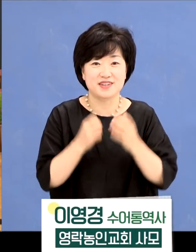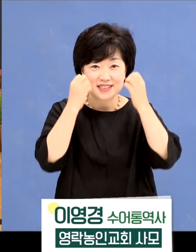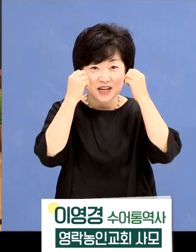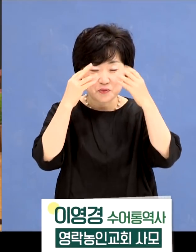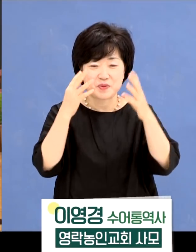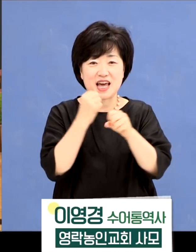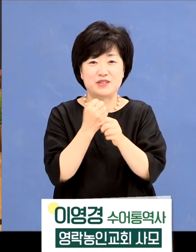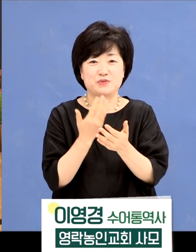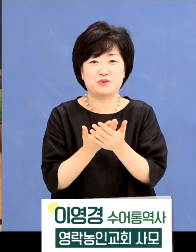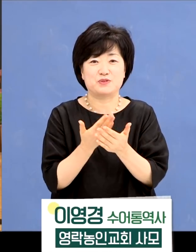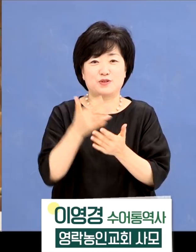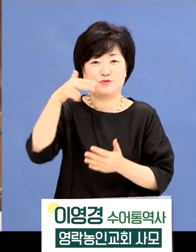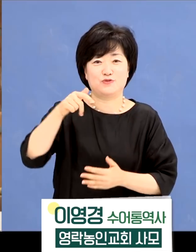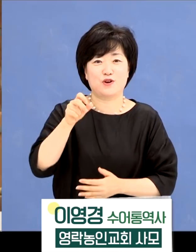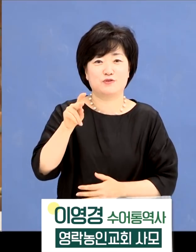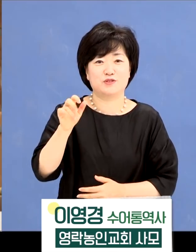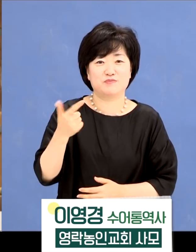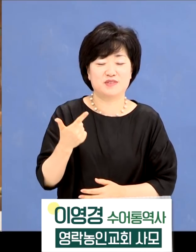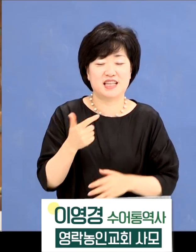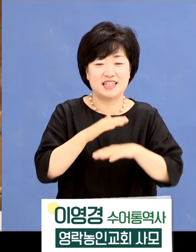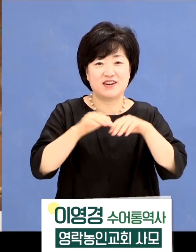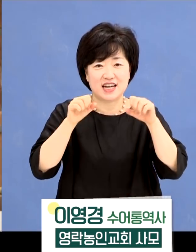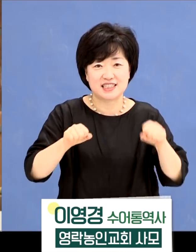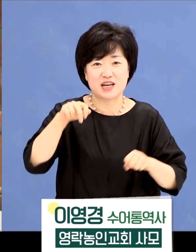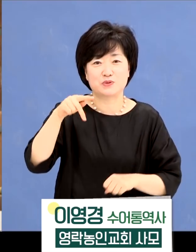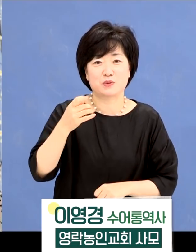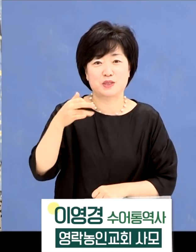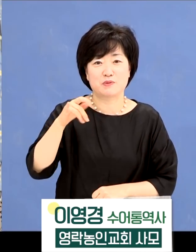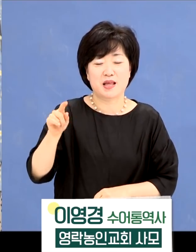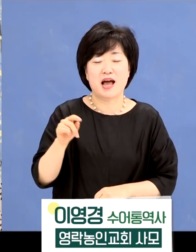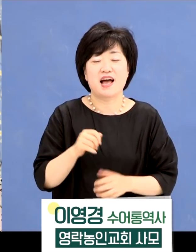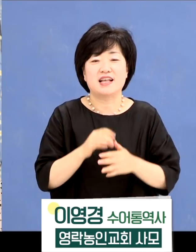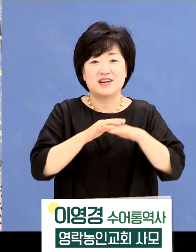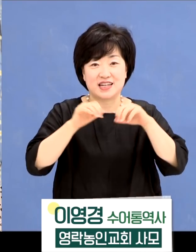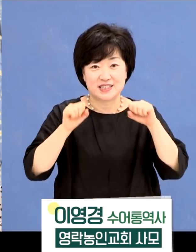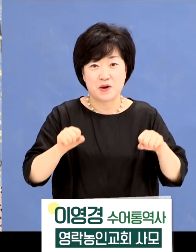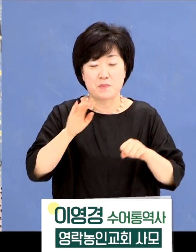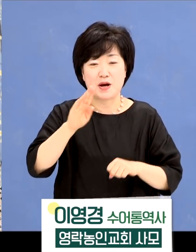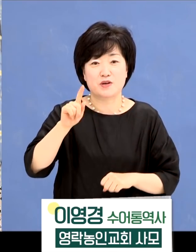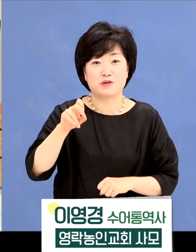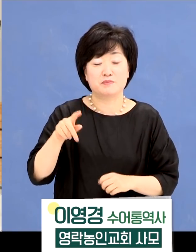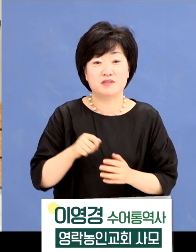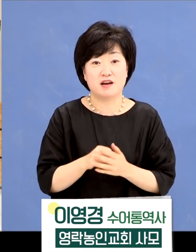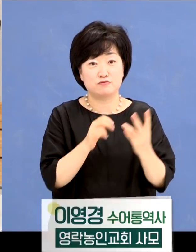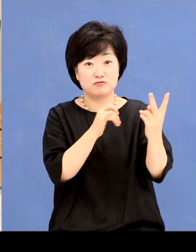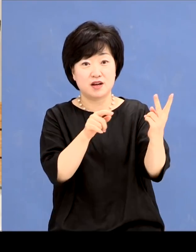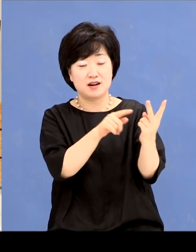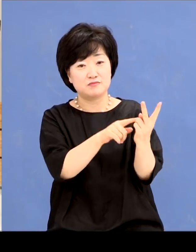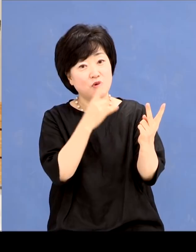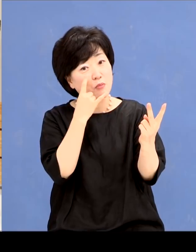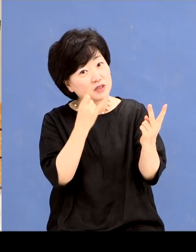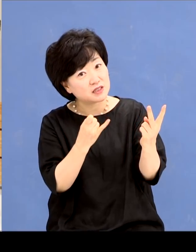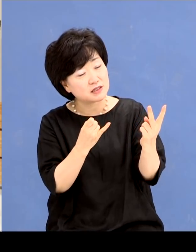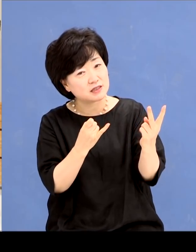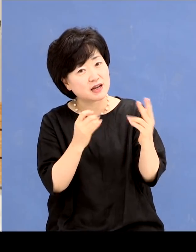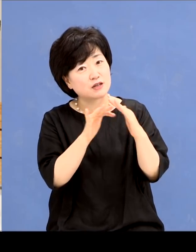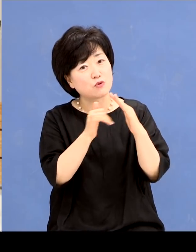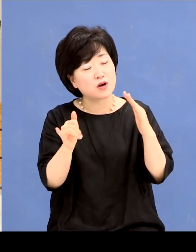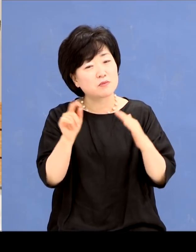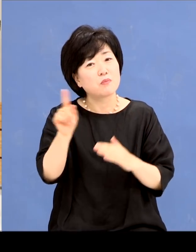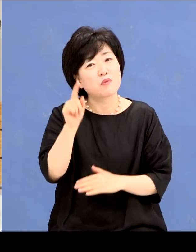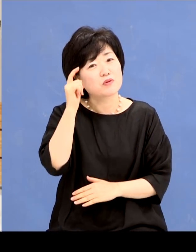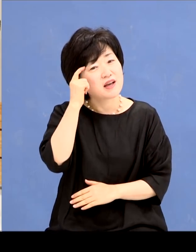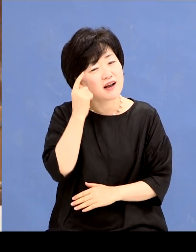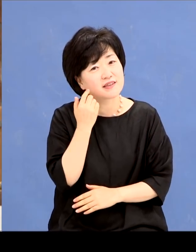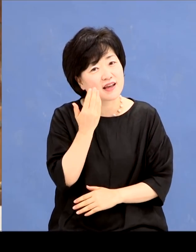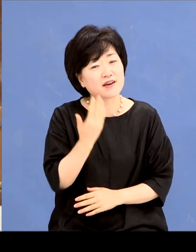안녕하세요. 새롭게 하소서 주영훈입니다. 안녕하세요. 송지은입니다. 안녕하세요. 박여한입니다. 두 분은 그 어머니, 가족하면 뭐가 제일